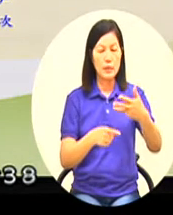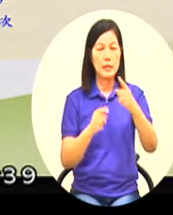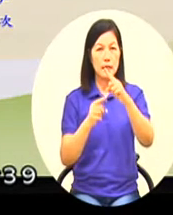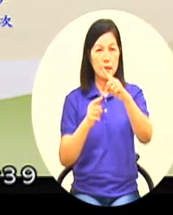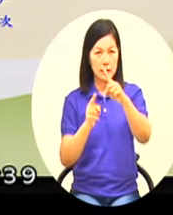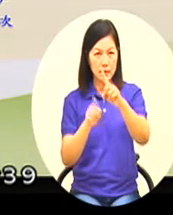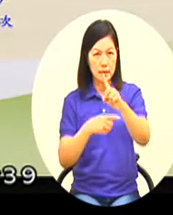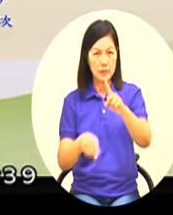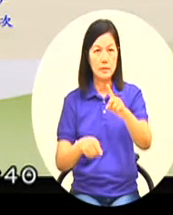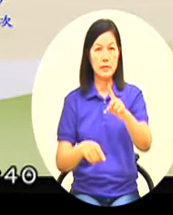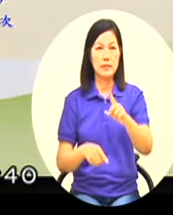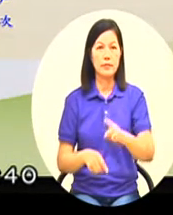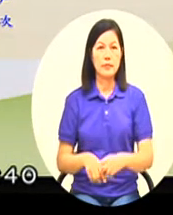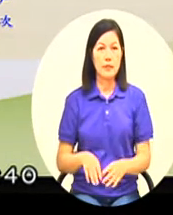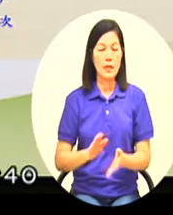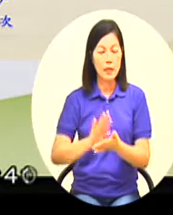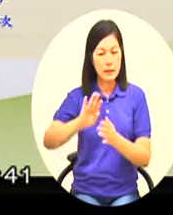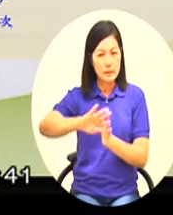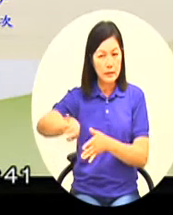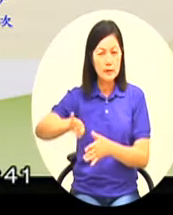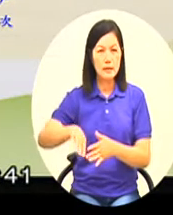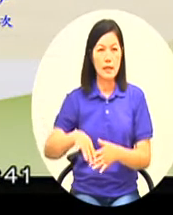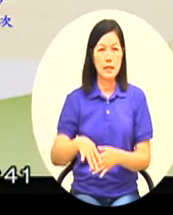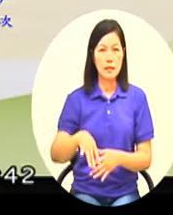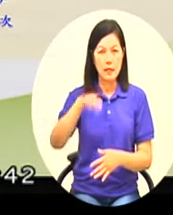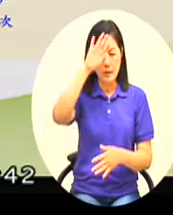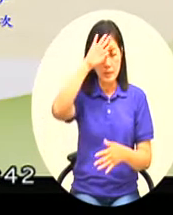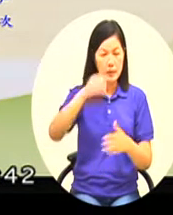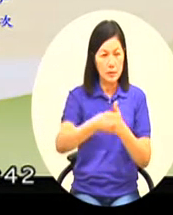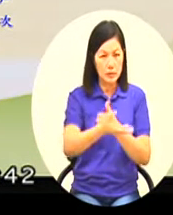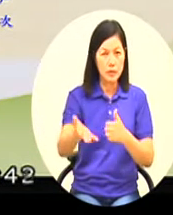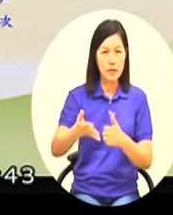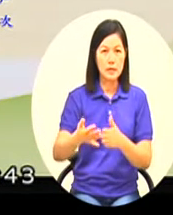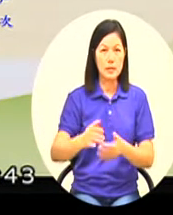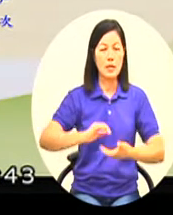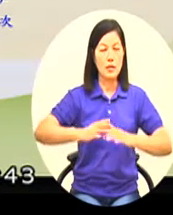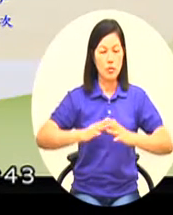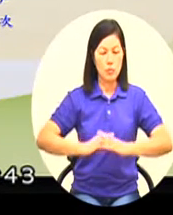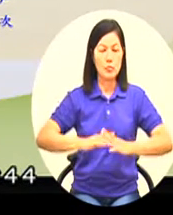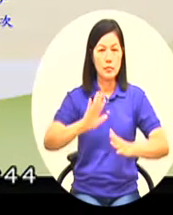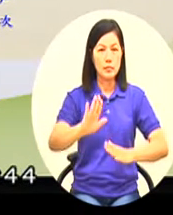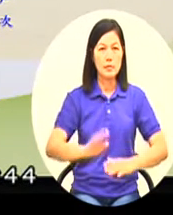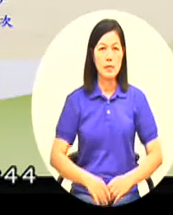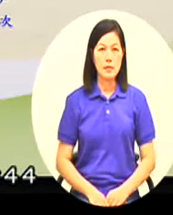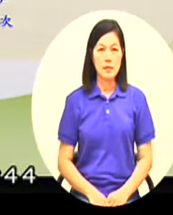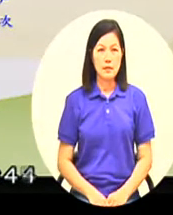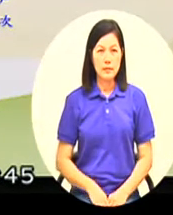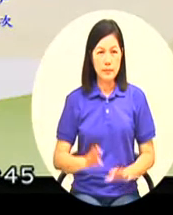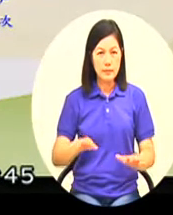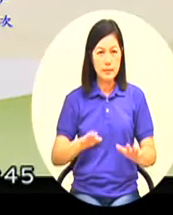前我们的疫情稳定。那主要的登革热防治业务包括我们的疫调，那目前总共